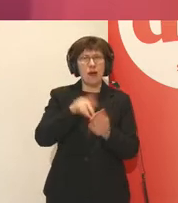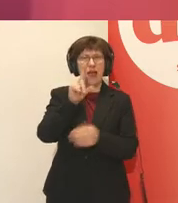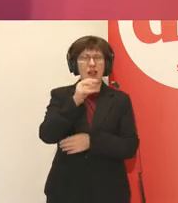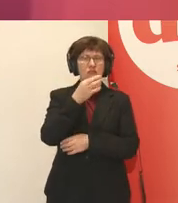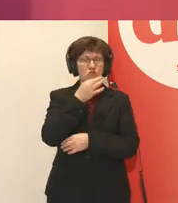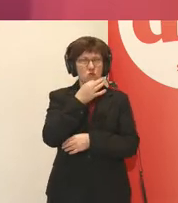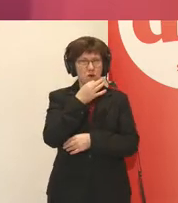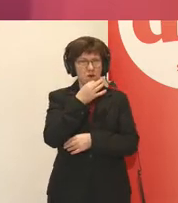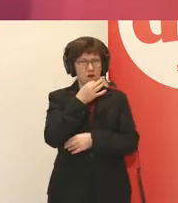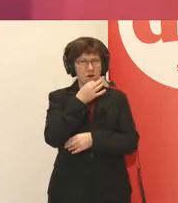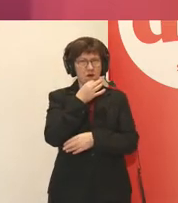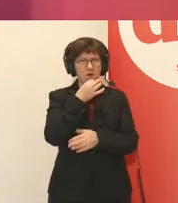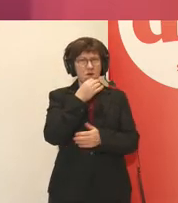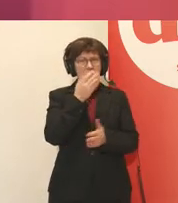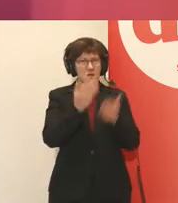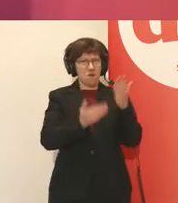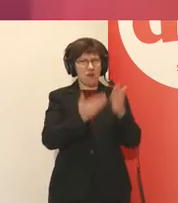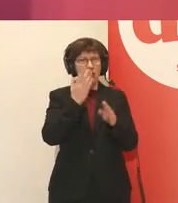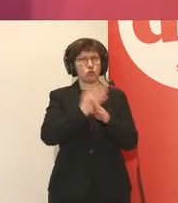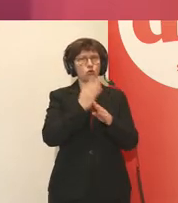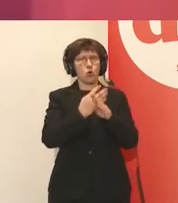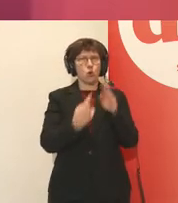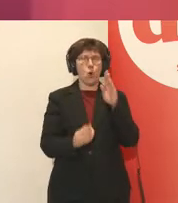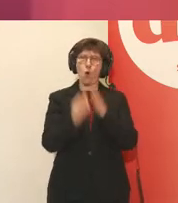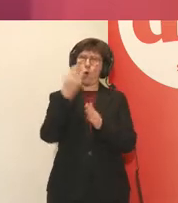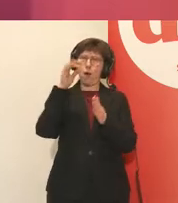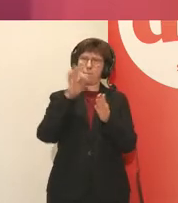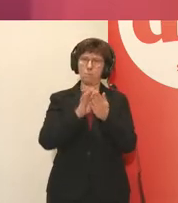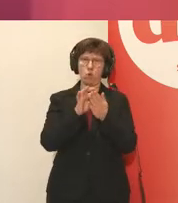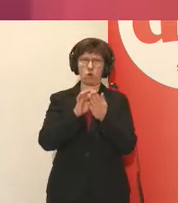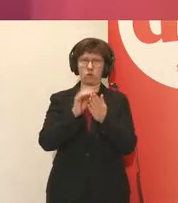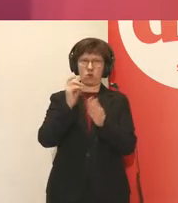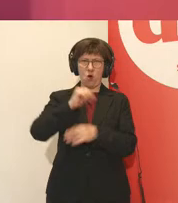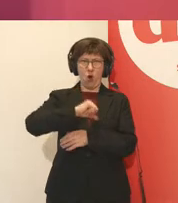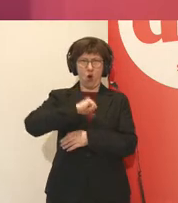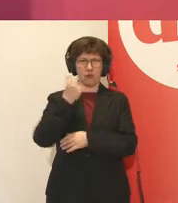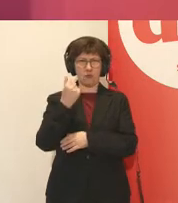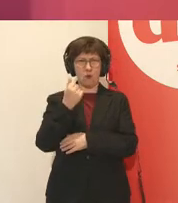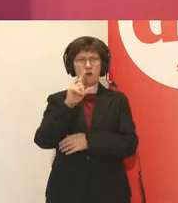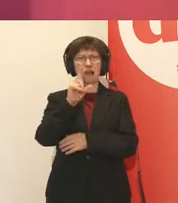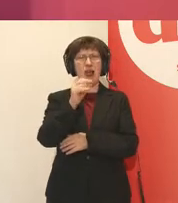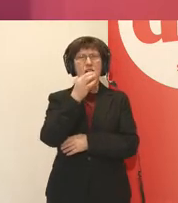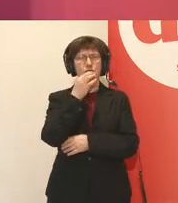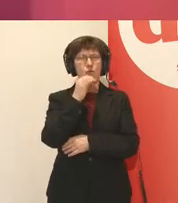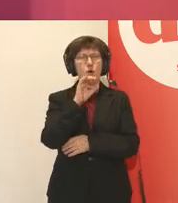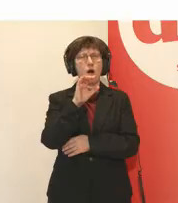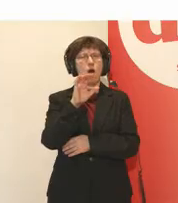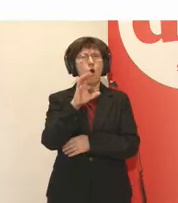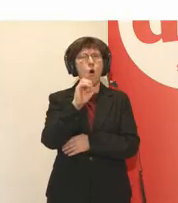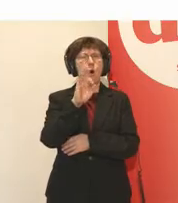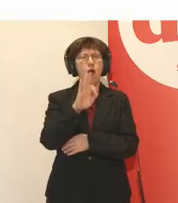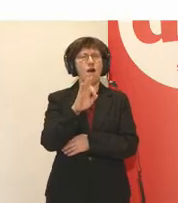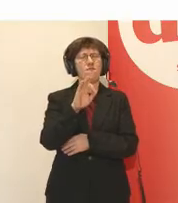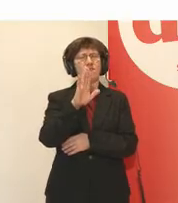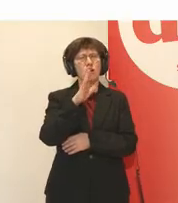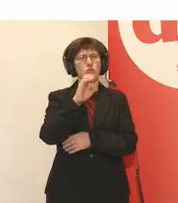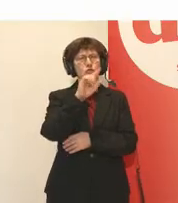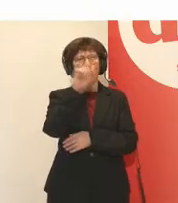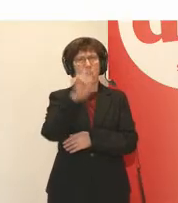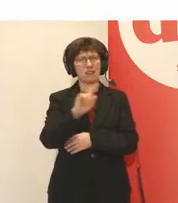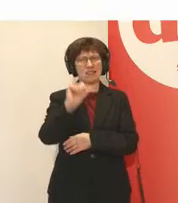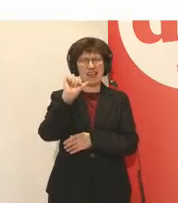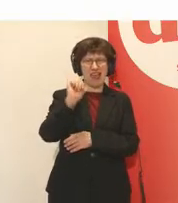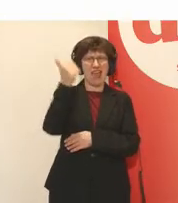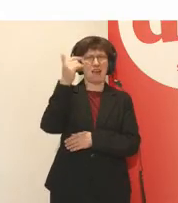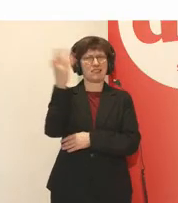das vielleicht schon mal als highlight des heutigen morgens angekündigt um 11 uhr wird olaf scholz seine erste rede